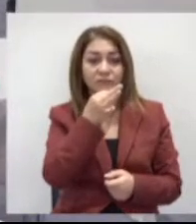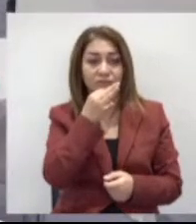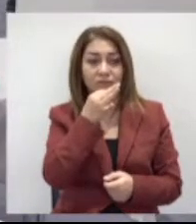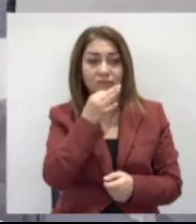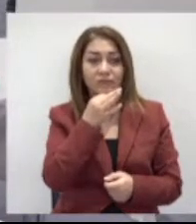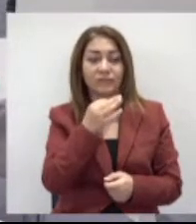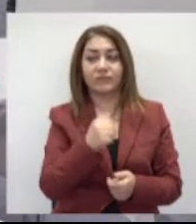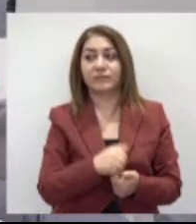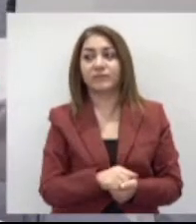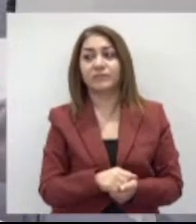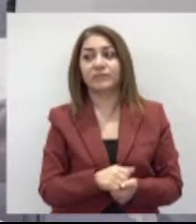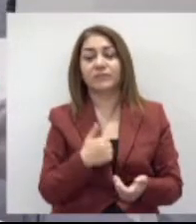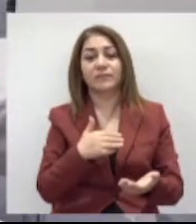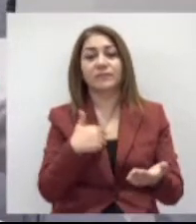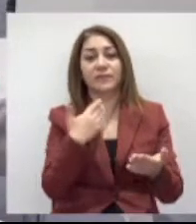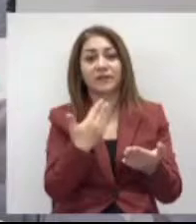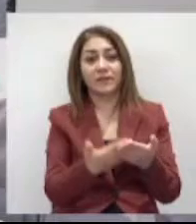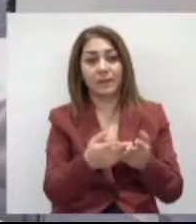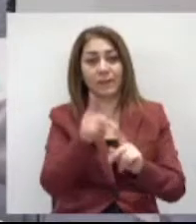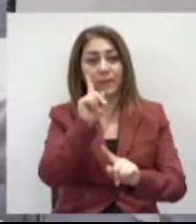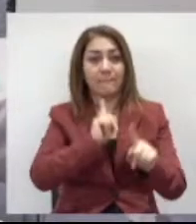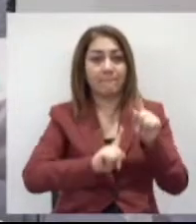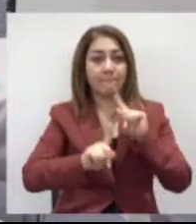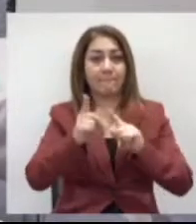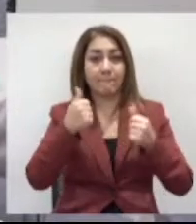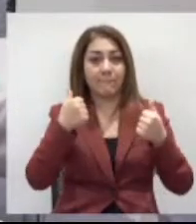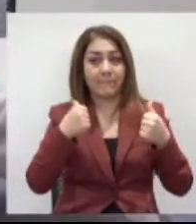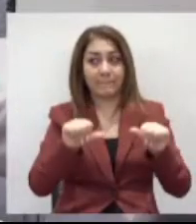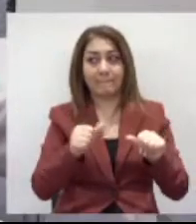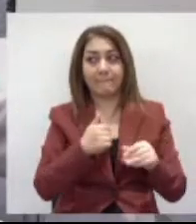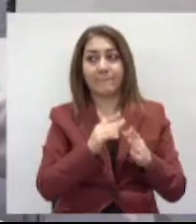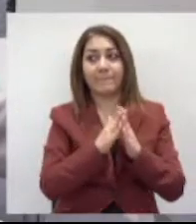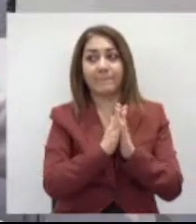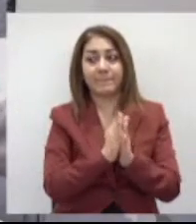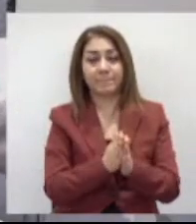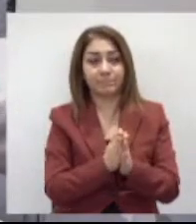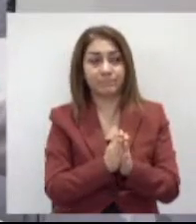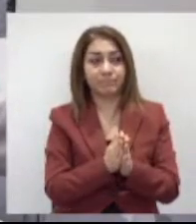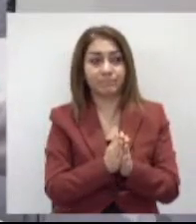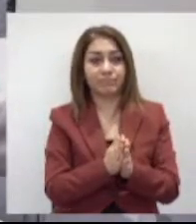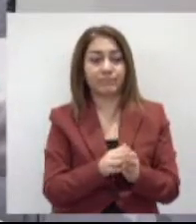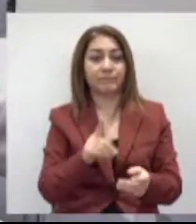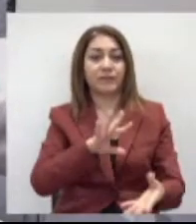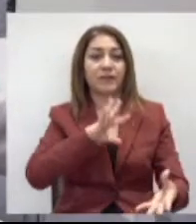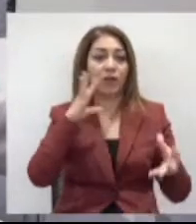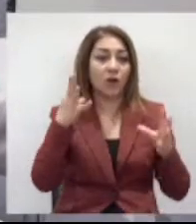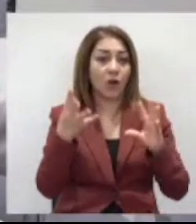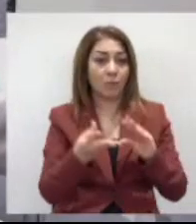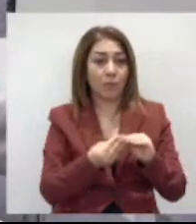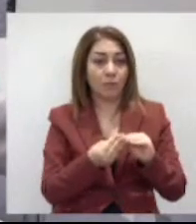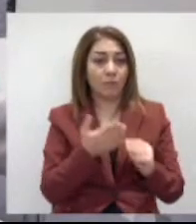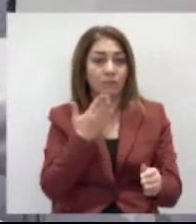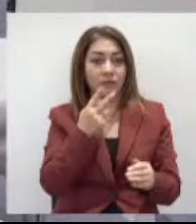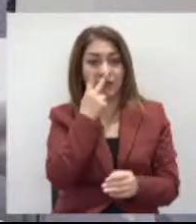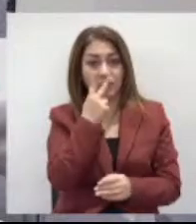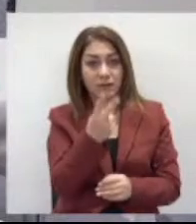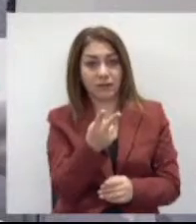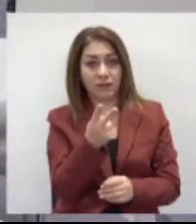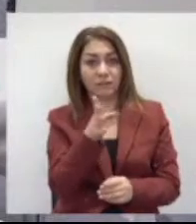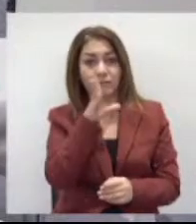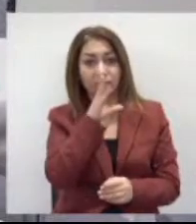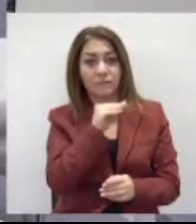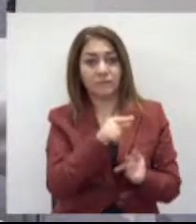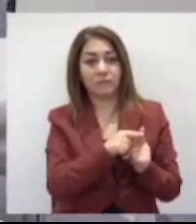կապված մի այսպիսի առաջարկ հանձնաժողովին։ Ես պիտի խնդրեմ ձեր ամփոփման մեջ, եթե տեսնում եք կամ կարողացել եք